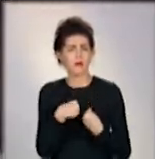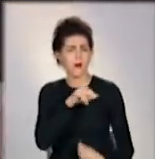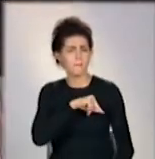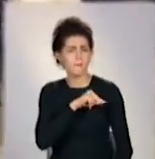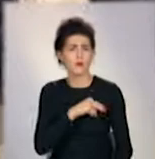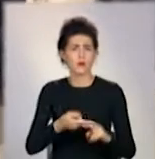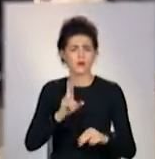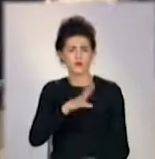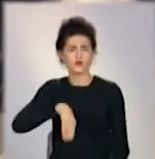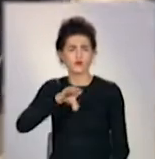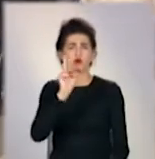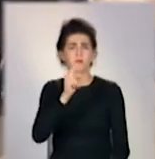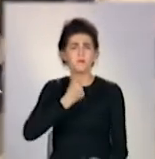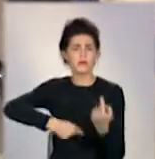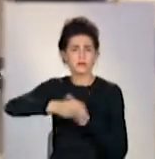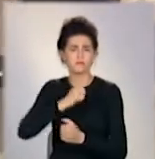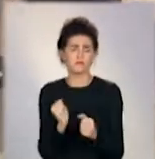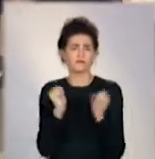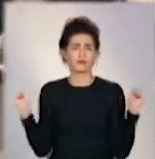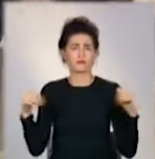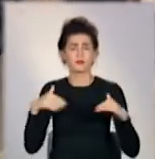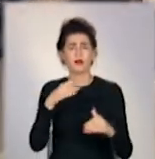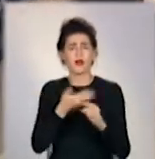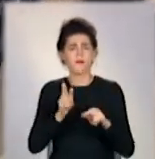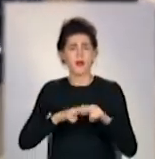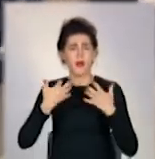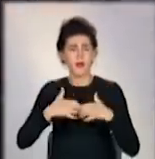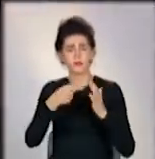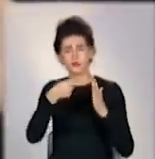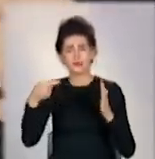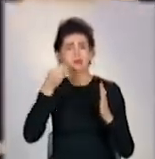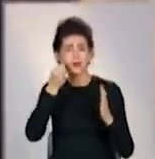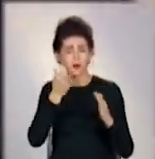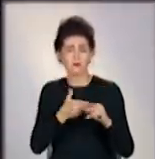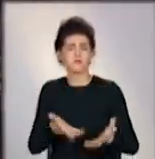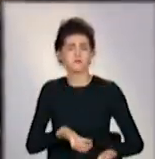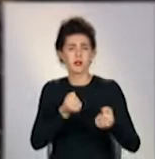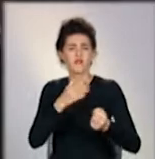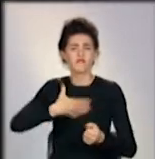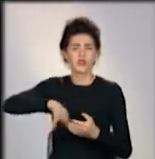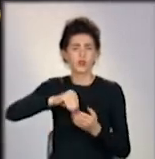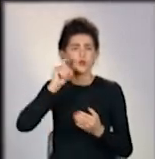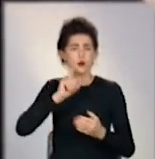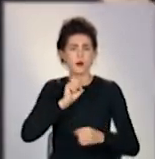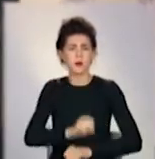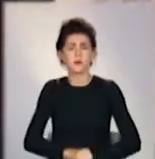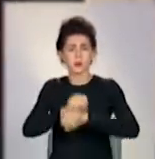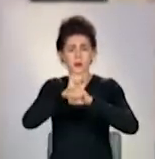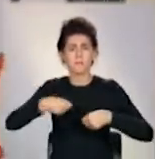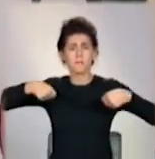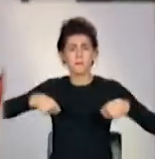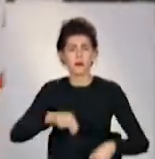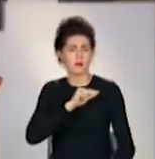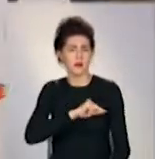Українці перекрили трасу на виїзді з Краматорська до Слов'янська та підтримують всеукраїнську акцію протесту «Право на працю».